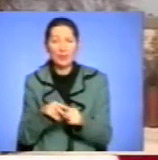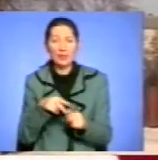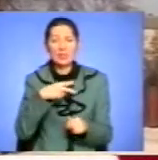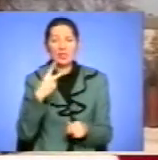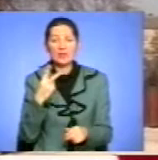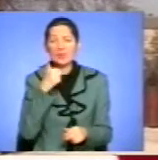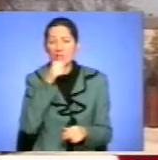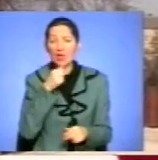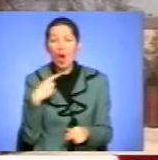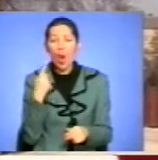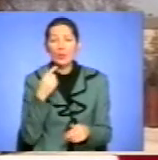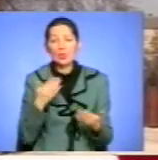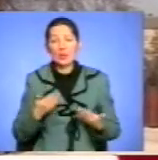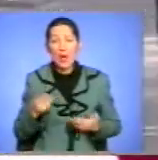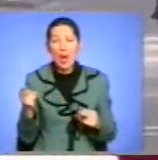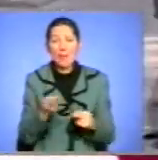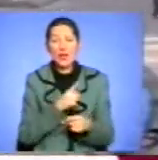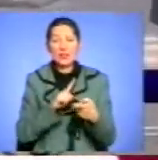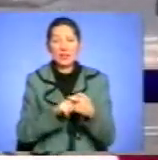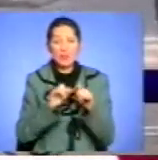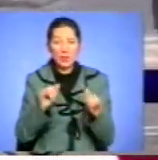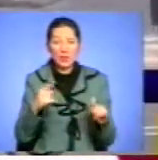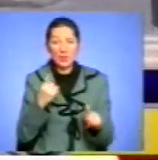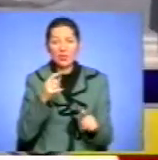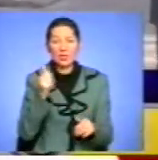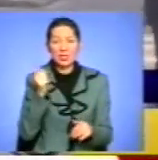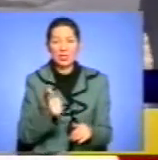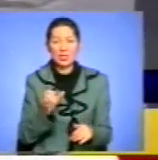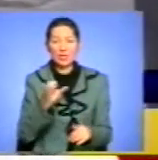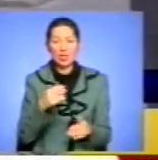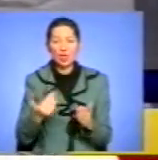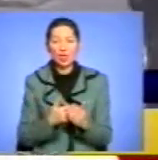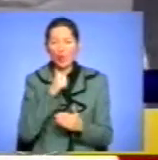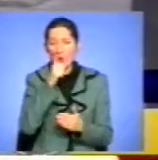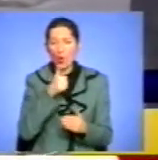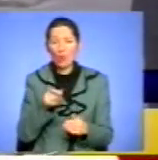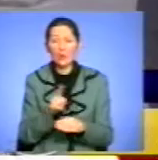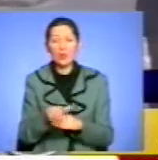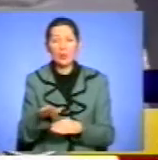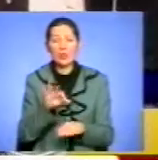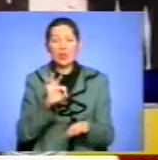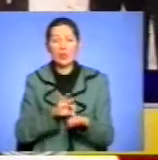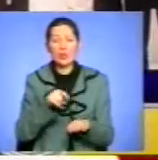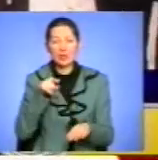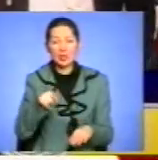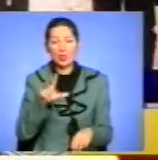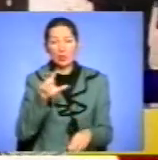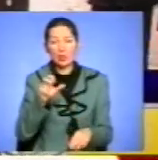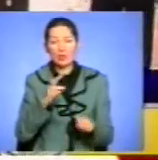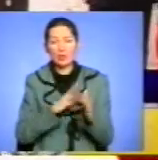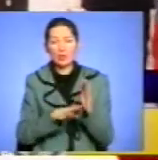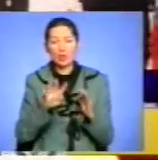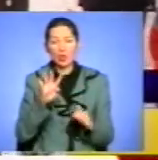2012 рік область пережила без епідемій. За перший тиждень січня нового року на Тернопільщині захворіло